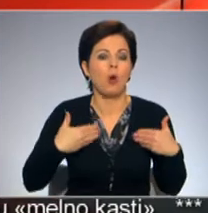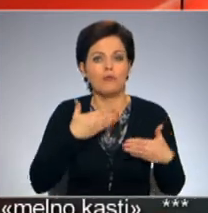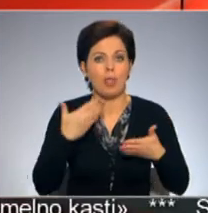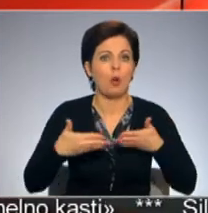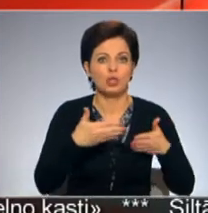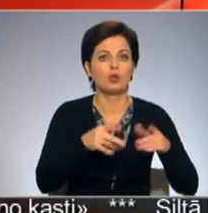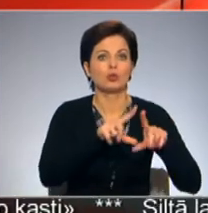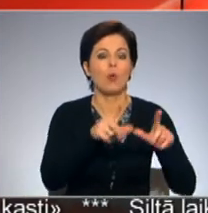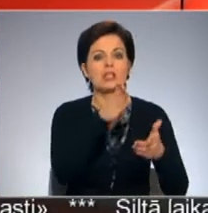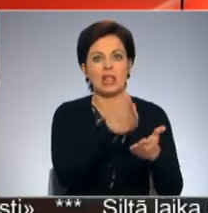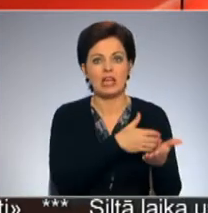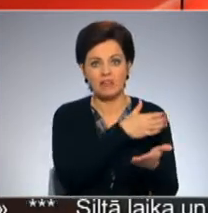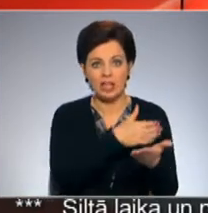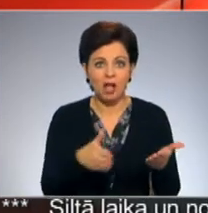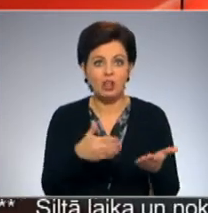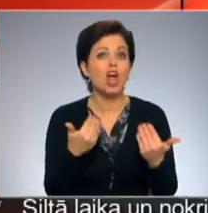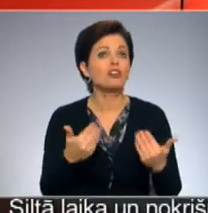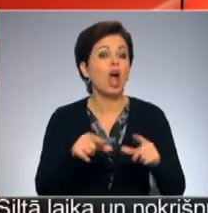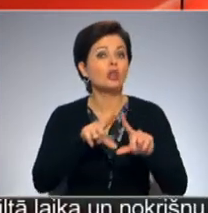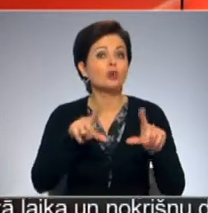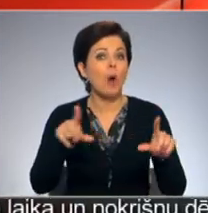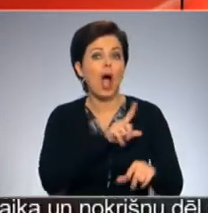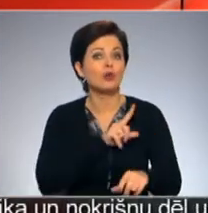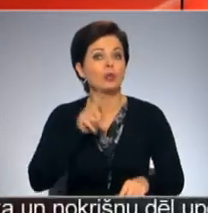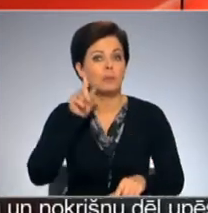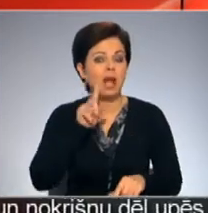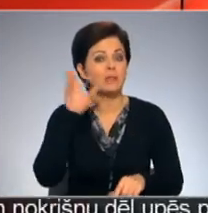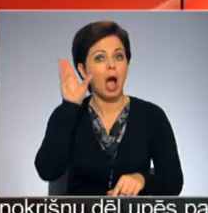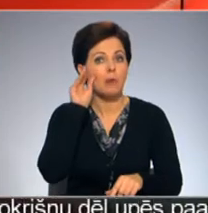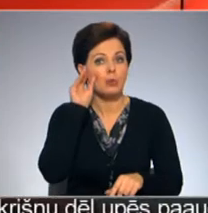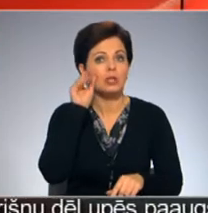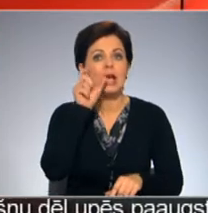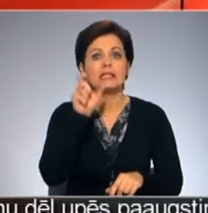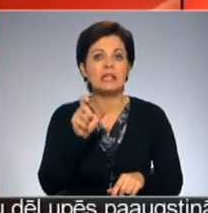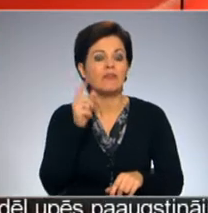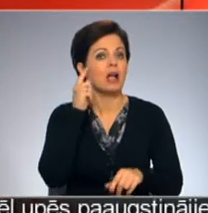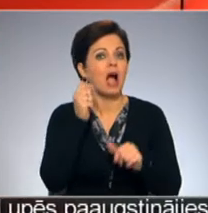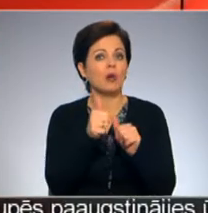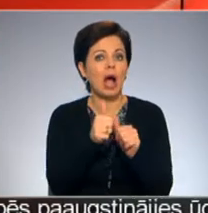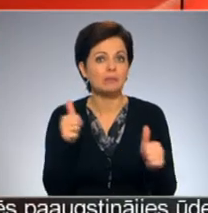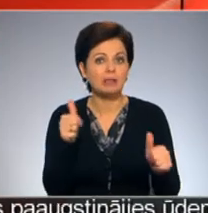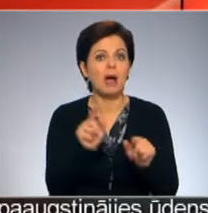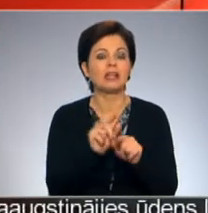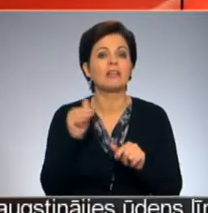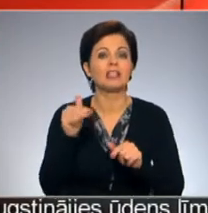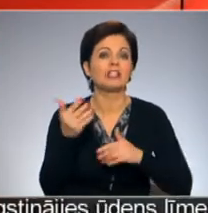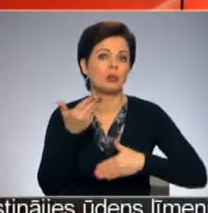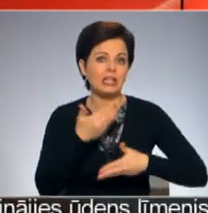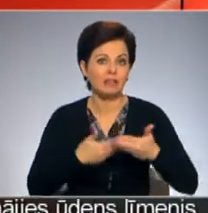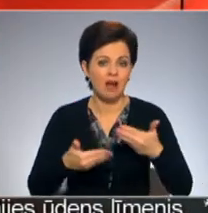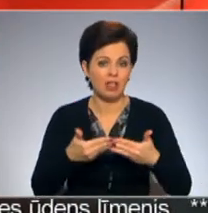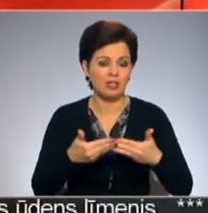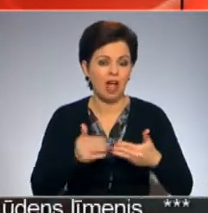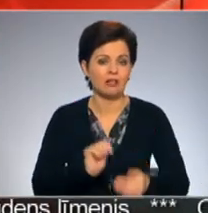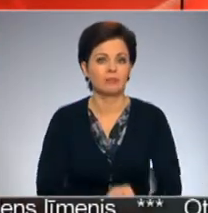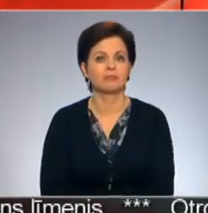skolas likvidāciju. Jāpiebilst, ka šajā skolā arodprasmes apgūst cilvēki gan ar garīgu atpalicību, gan fizisku invaliditāti un